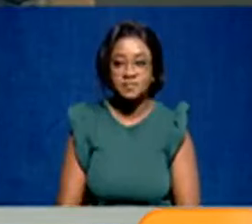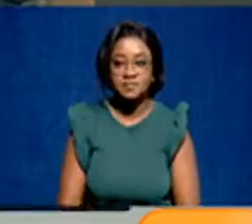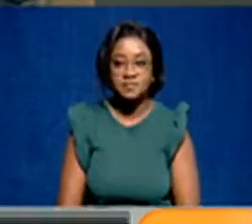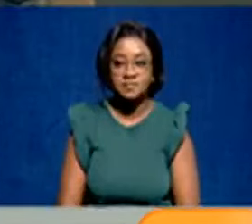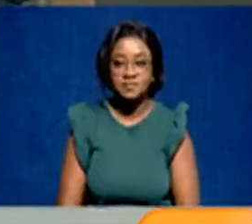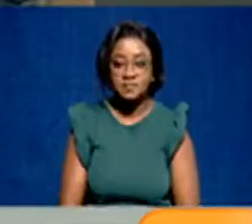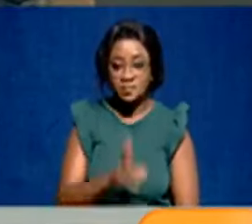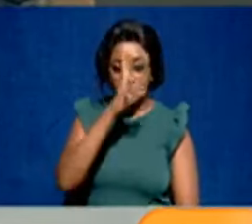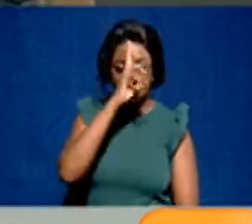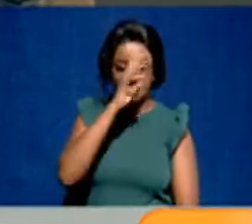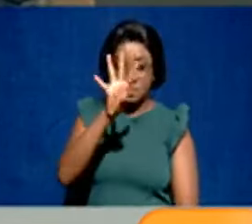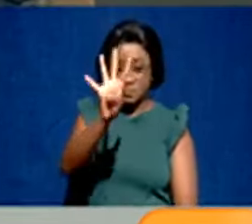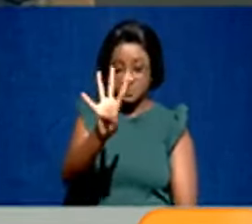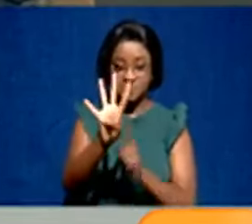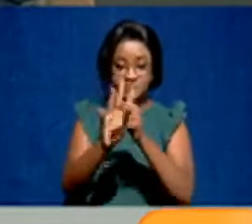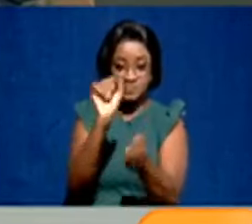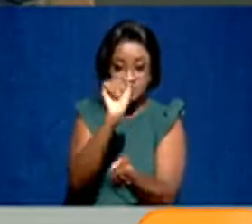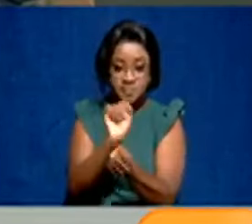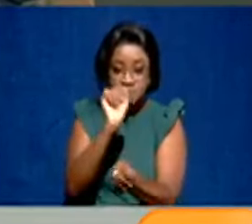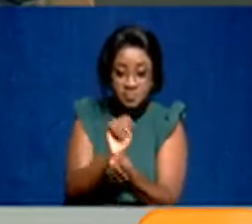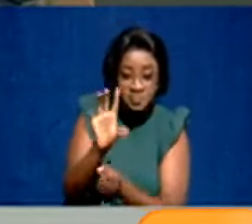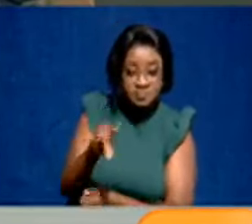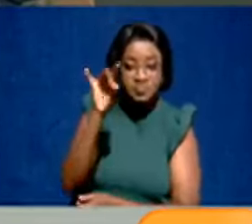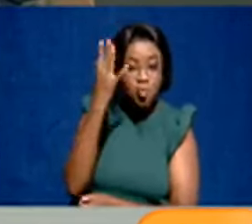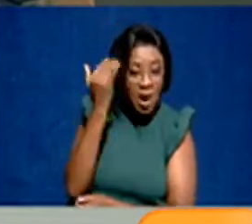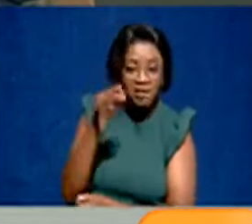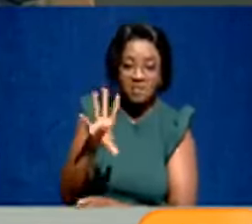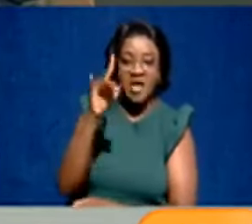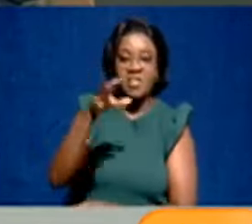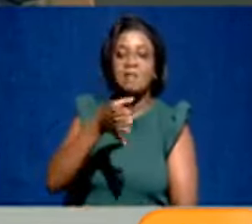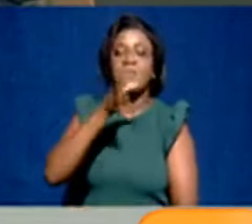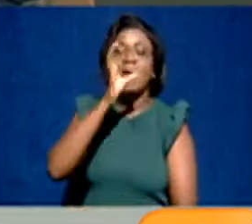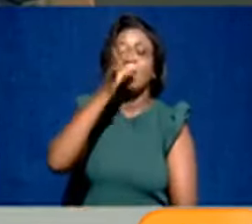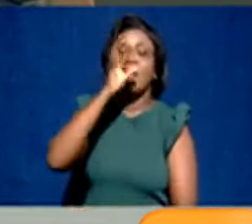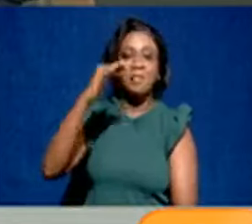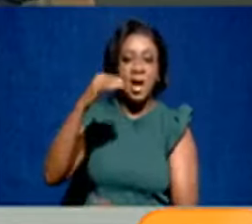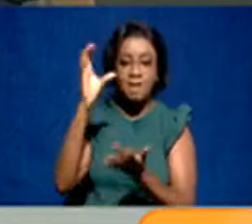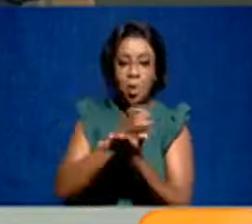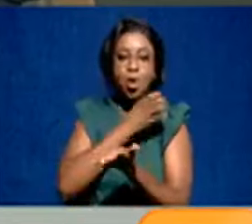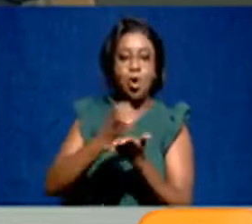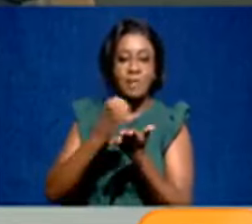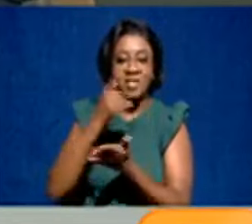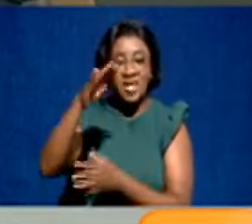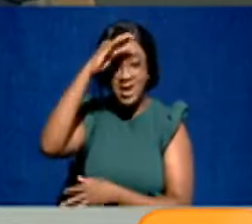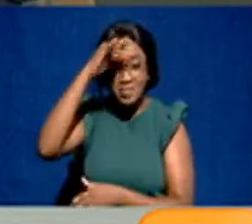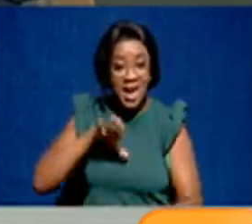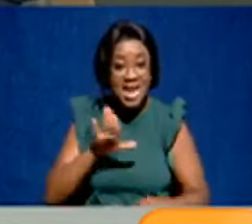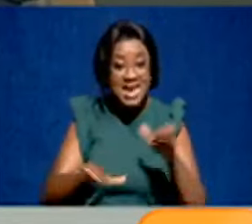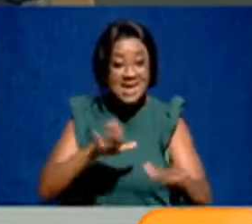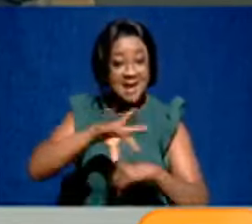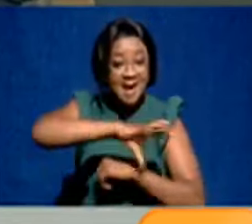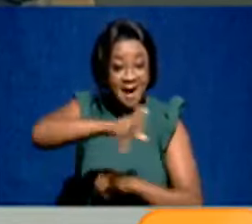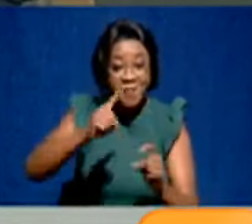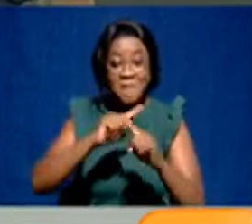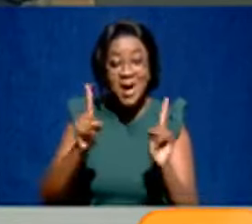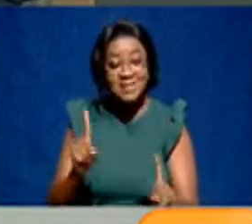Maafisa wanne wa polisi wamekamatwa wakibugia pombe kwenye baa eneo la Mwea, kaunti ya Kirinyaga, licha ya agizo la gavana ani Waiguru kuwa